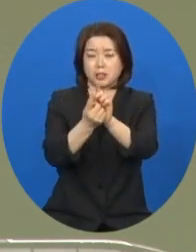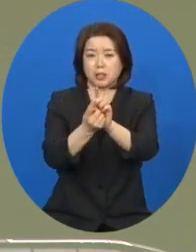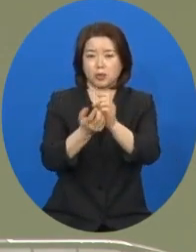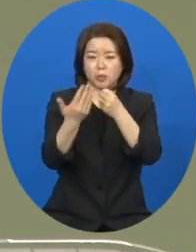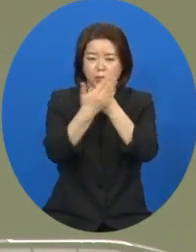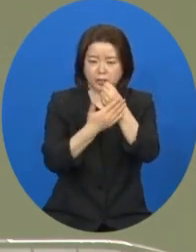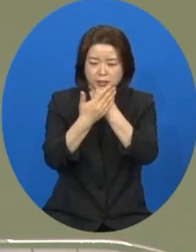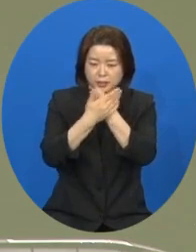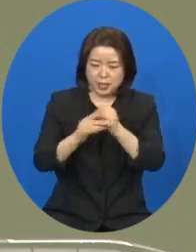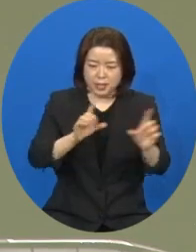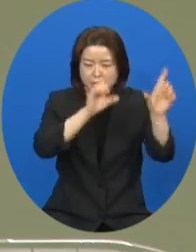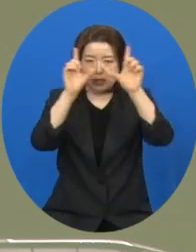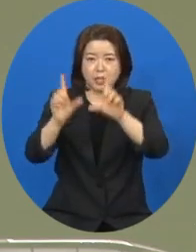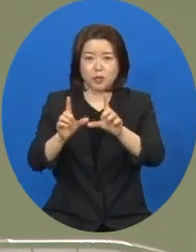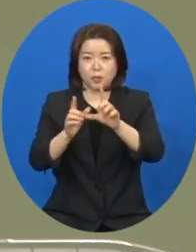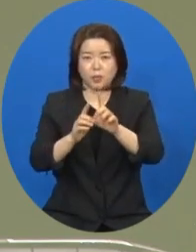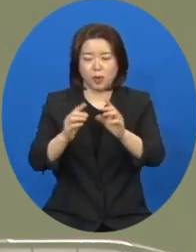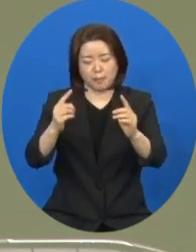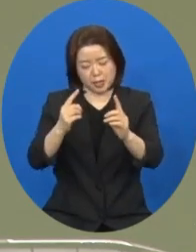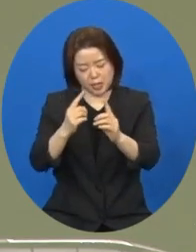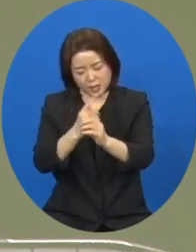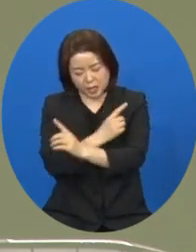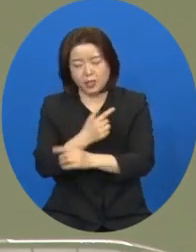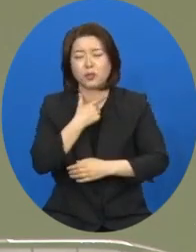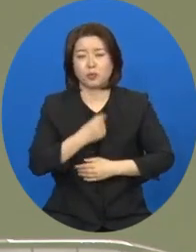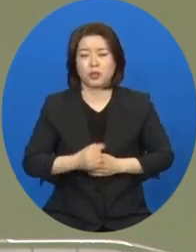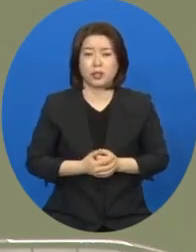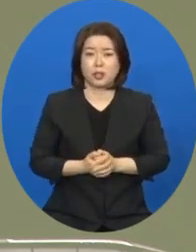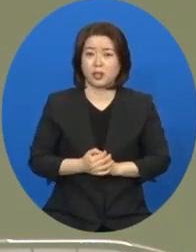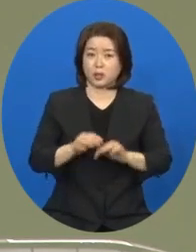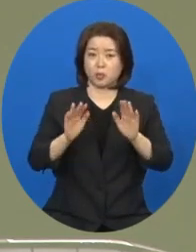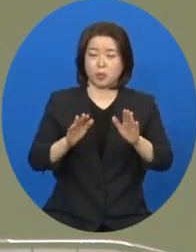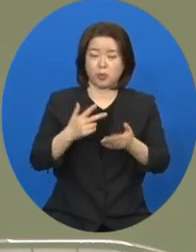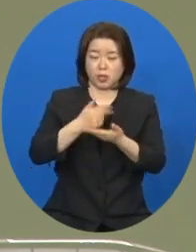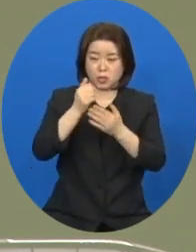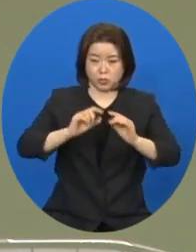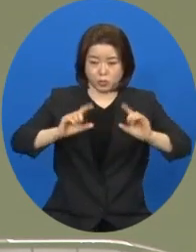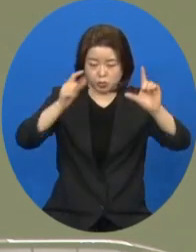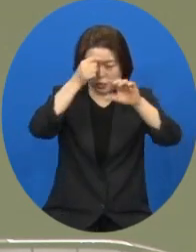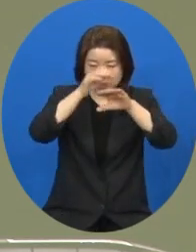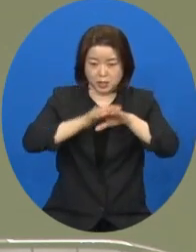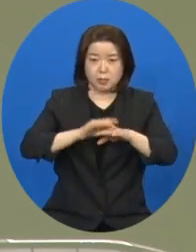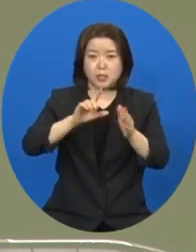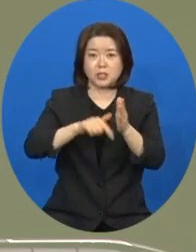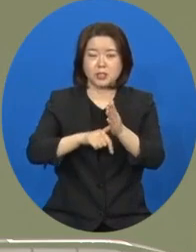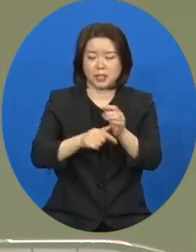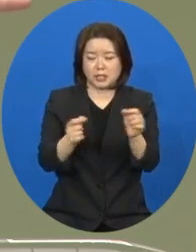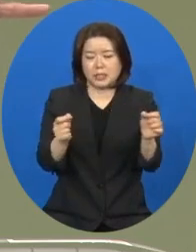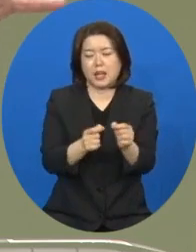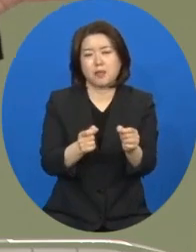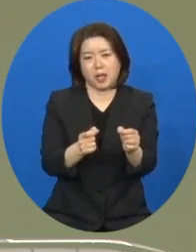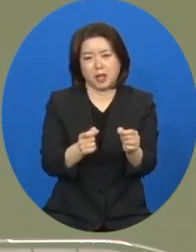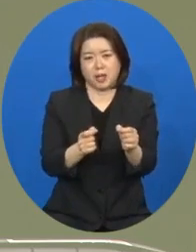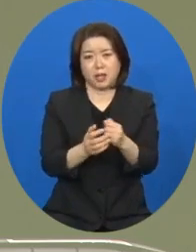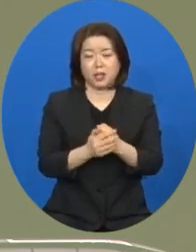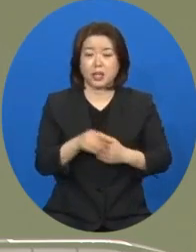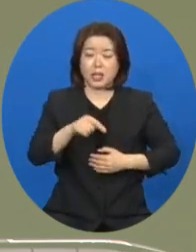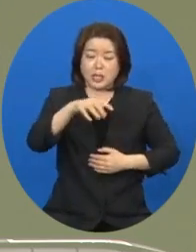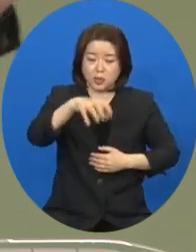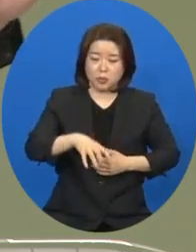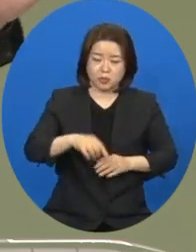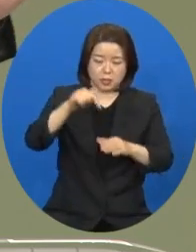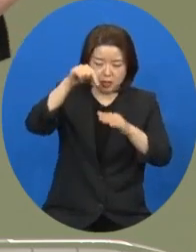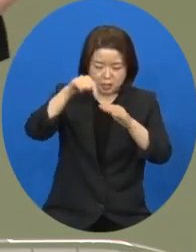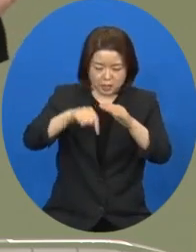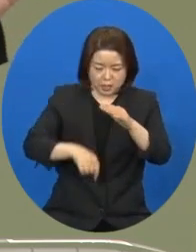삶을 살고 변화되기 원합니다. 오늘 주일 예배 시간이 워낙 짧으니 여기서 깊은 기도의